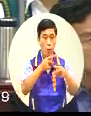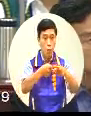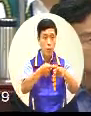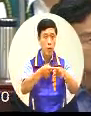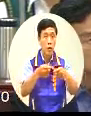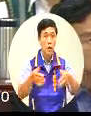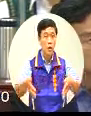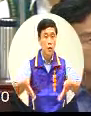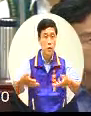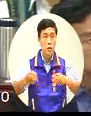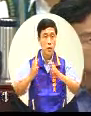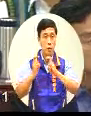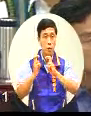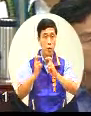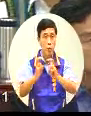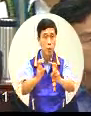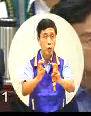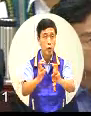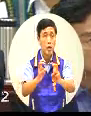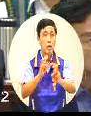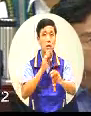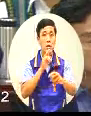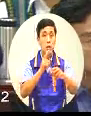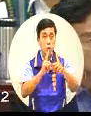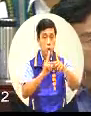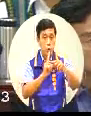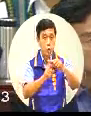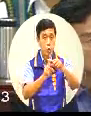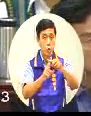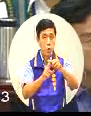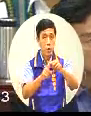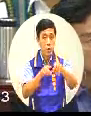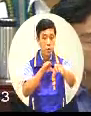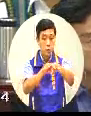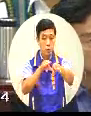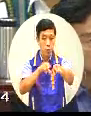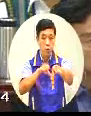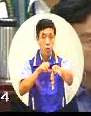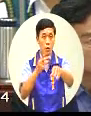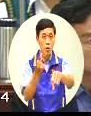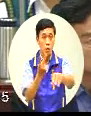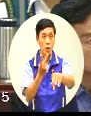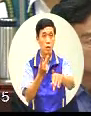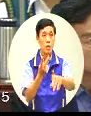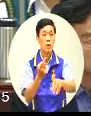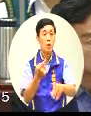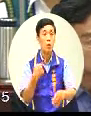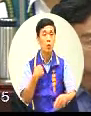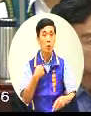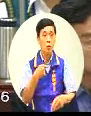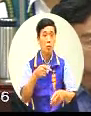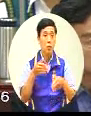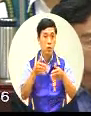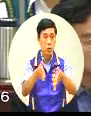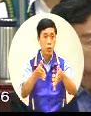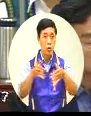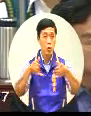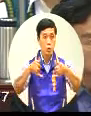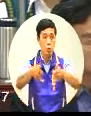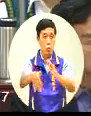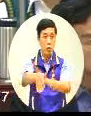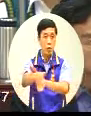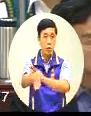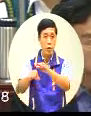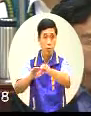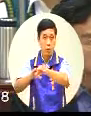轻轨的部分是布设在中间两个车道的部分就是双向，那这里面我们是把路边停车的部分转